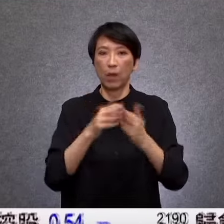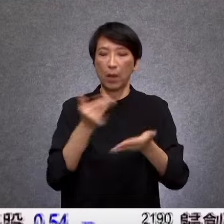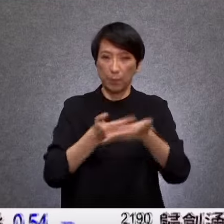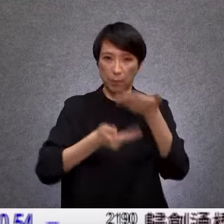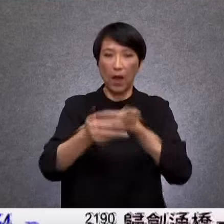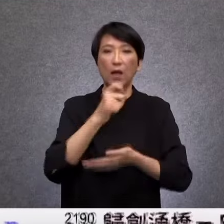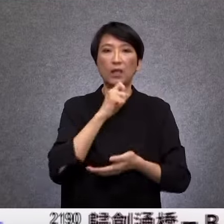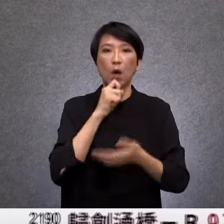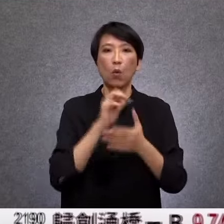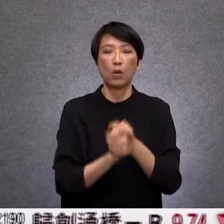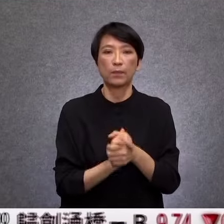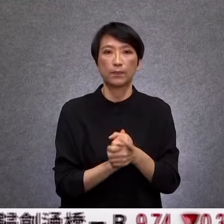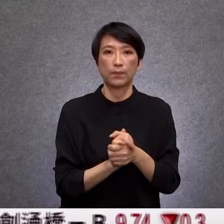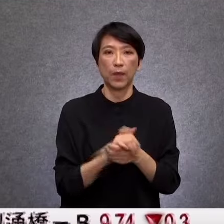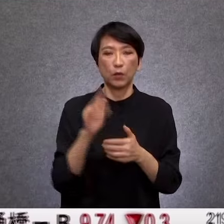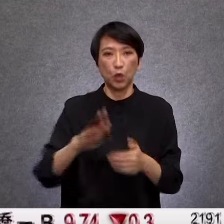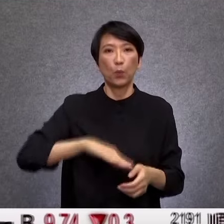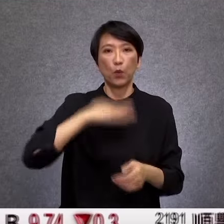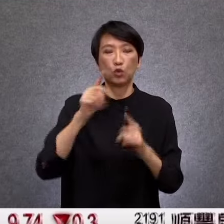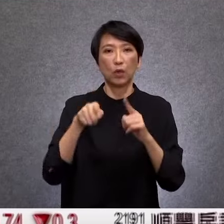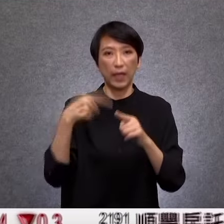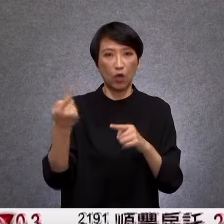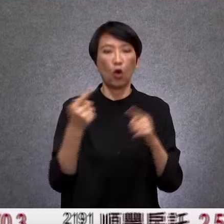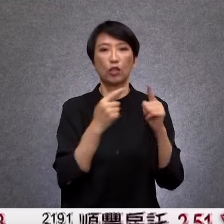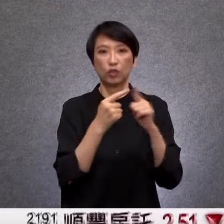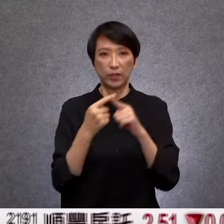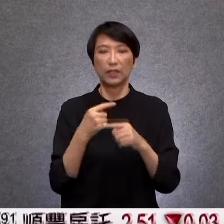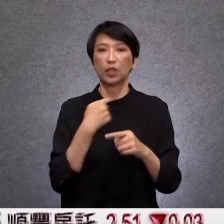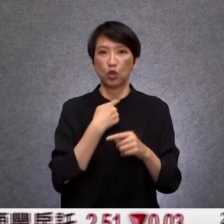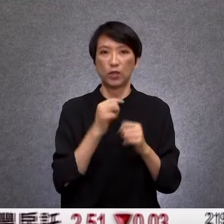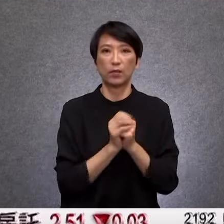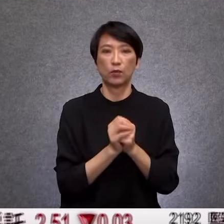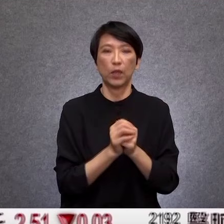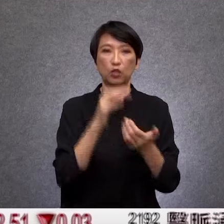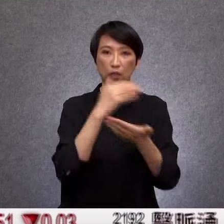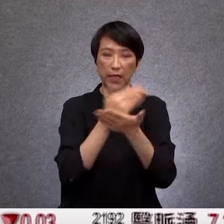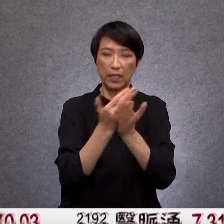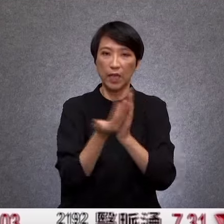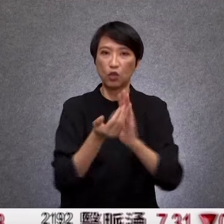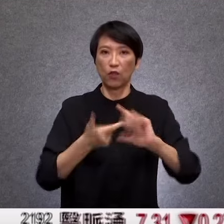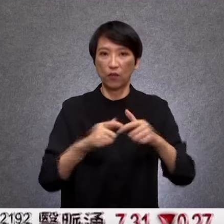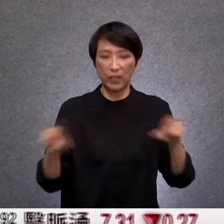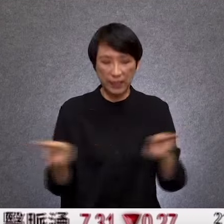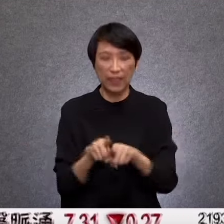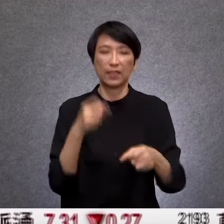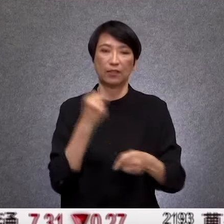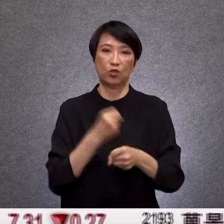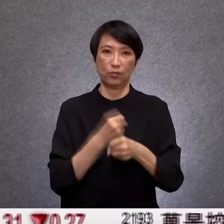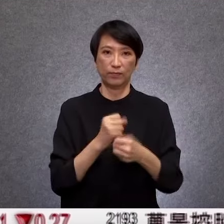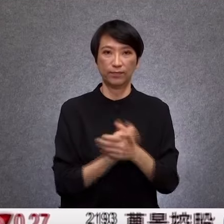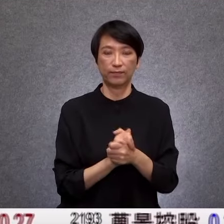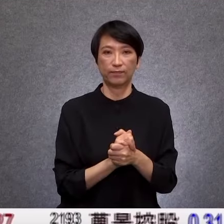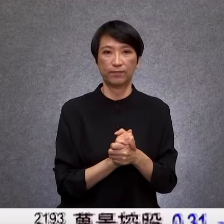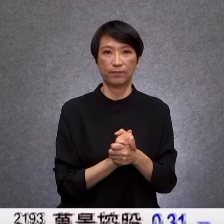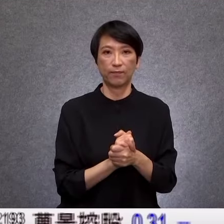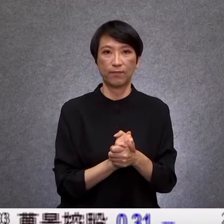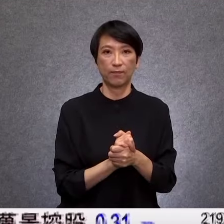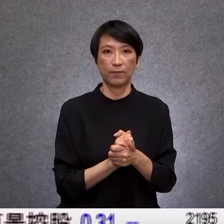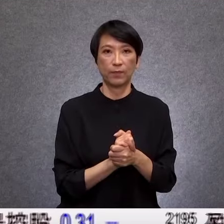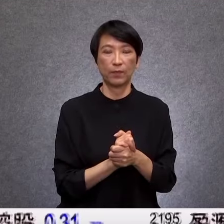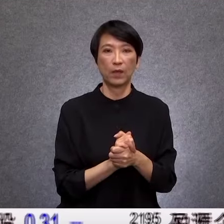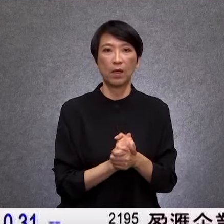助房屋係出售嘅，咁嗰個咧亦都滿足另外一方面嘅需要啦，所以係幾個方位